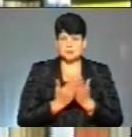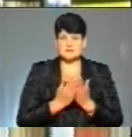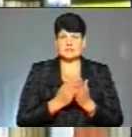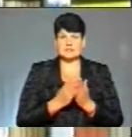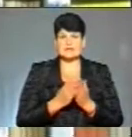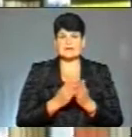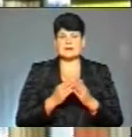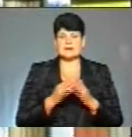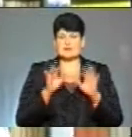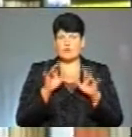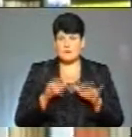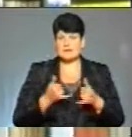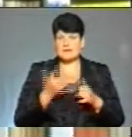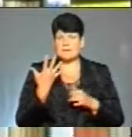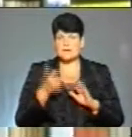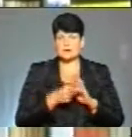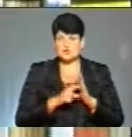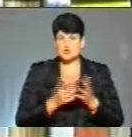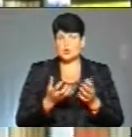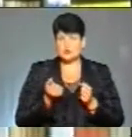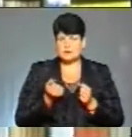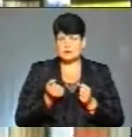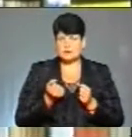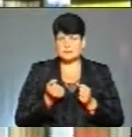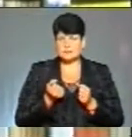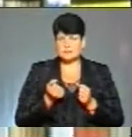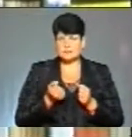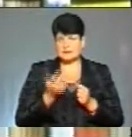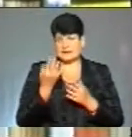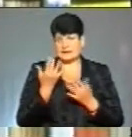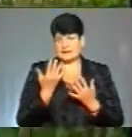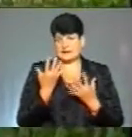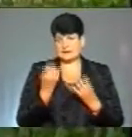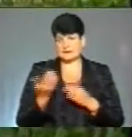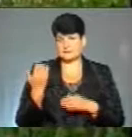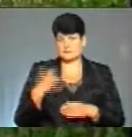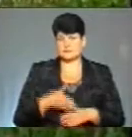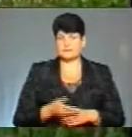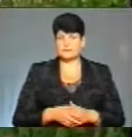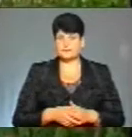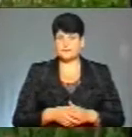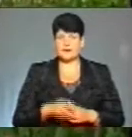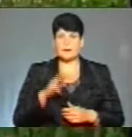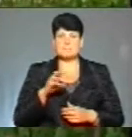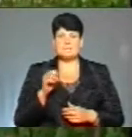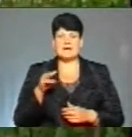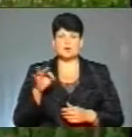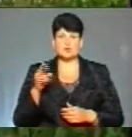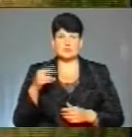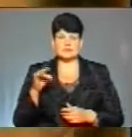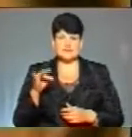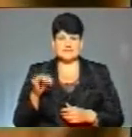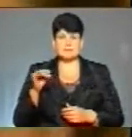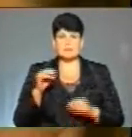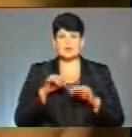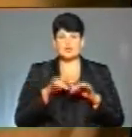Підручник інформатики для 5 класу ми отримали тільки цього от буквально кілька днів тому. Методист Тернопільського комунального